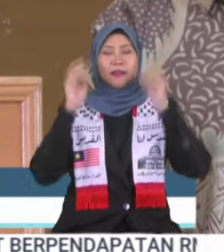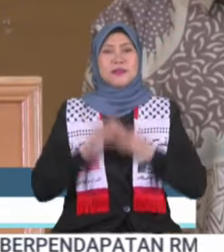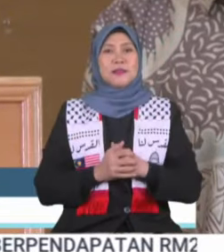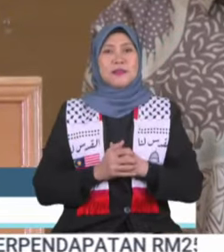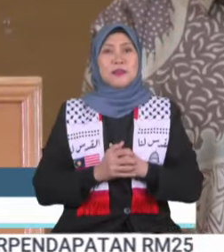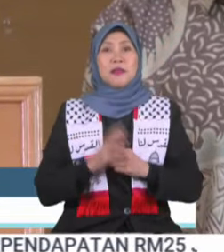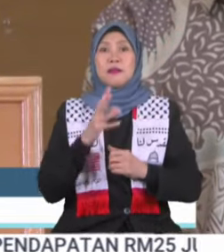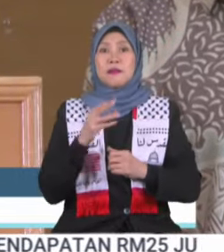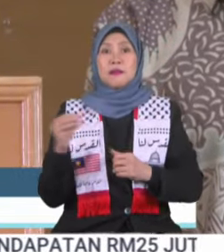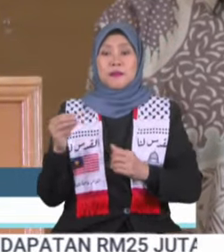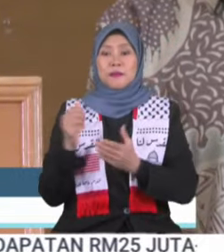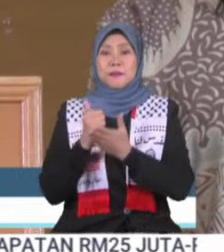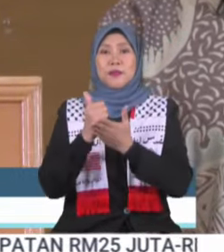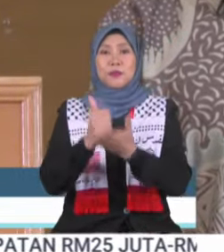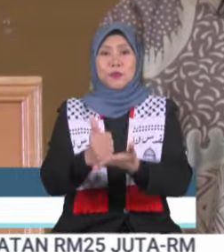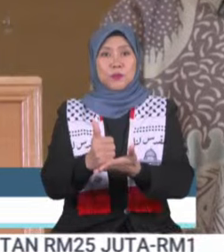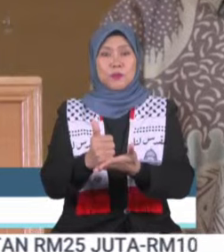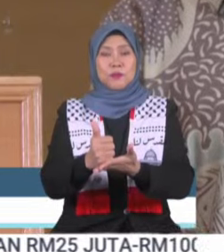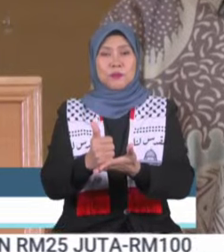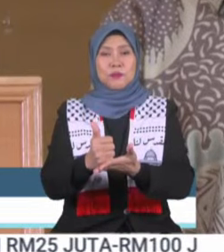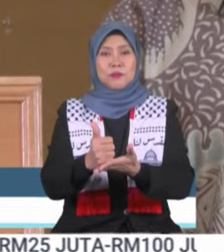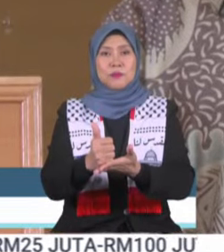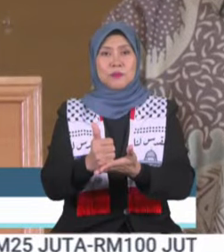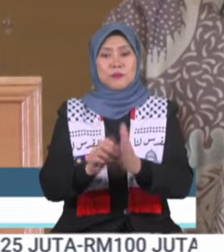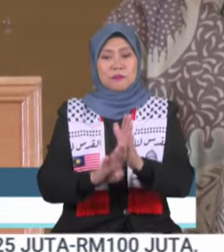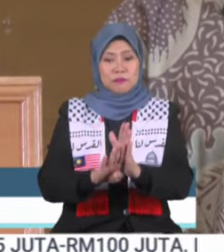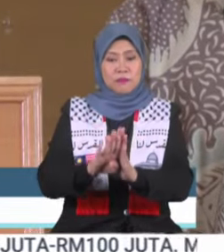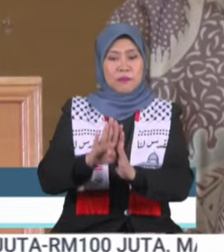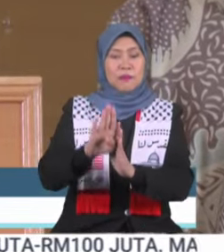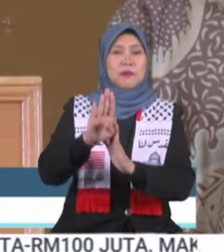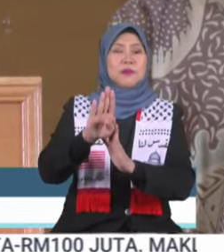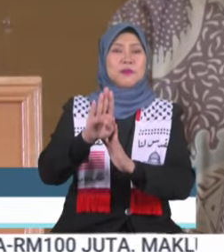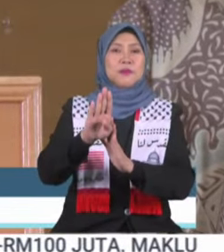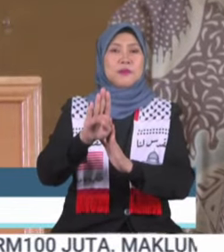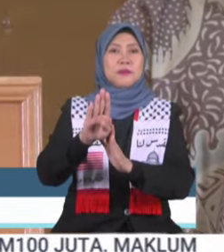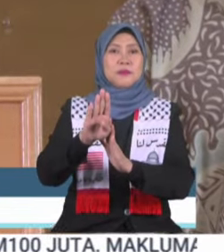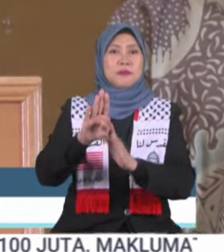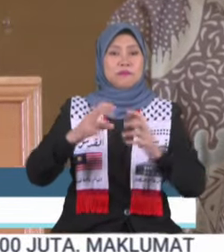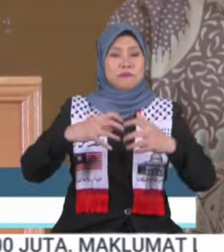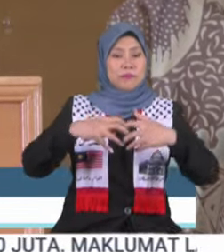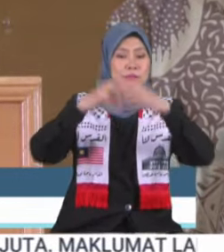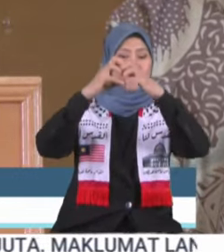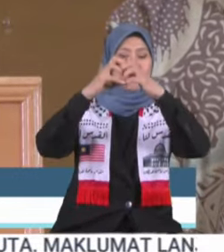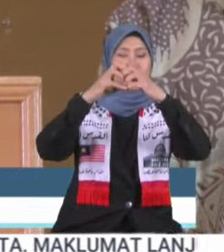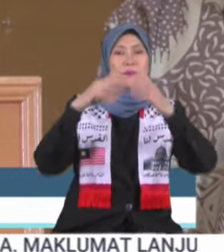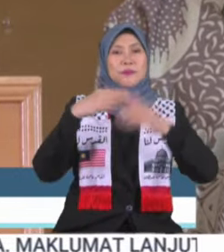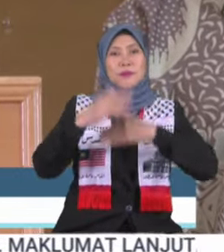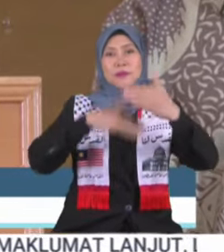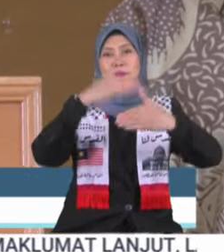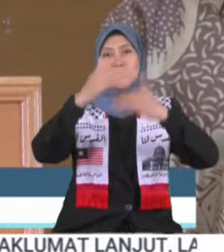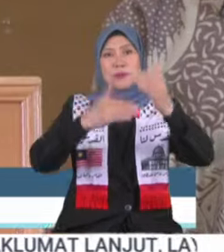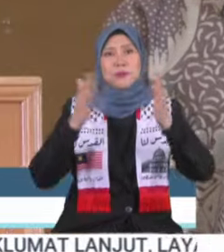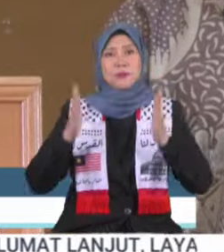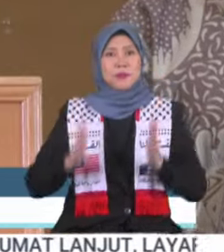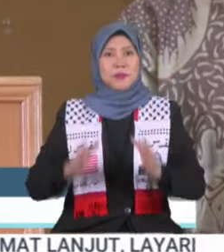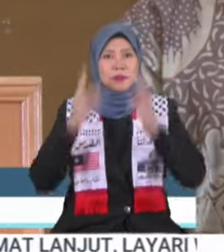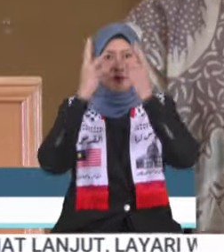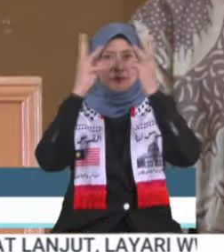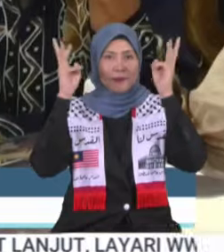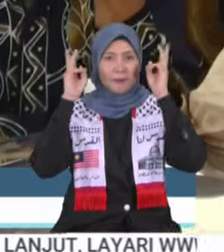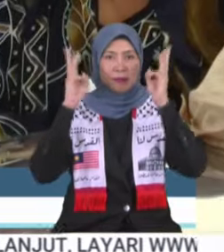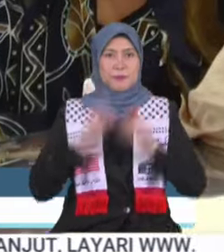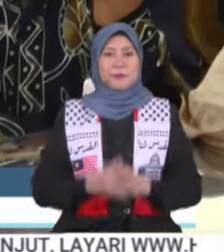dan bersedia membantu untuk membangunkan pembangunan dan kemajuan masyarakat orang asli di negeri